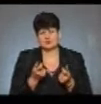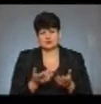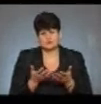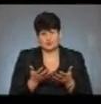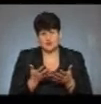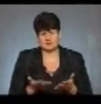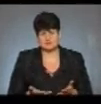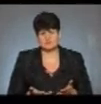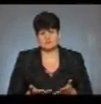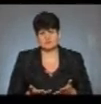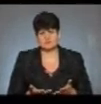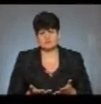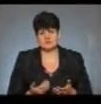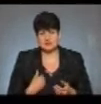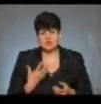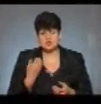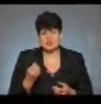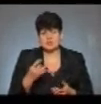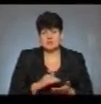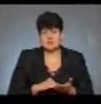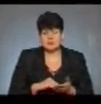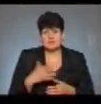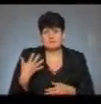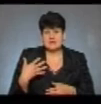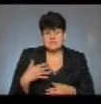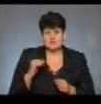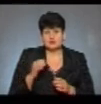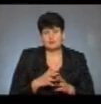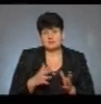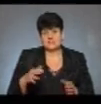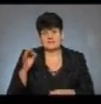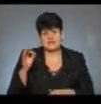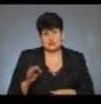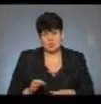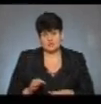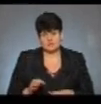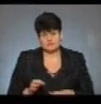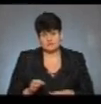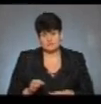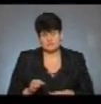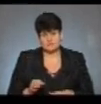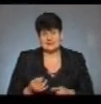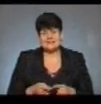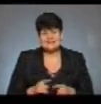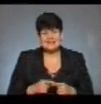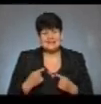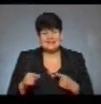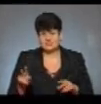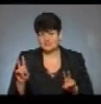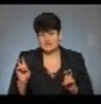прояснилося сьогодні. Сьогодні я ще раз повторюся, 50, а можливо і більше відсотків. Це інша